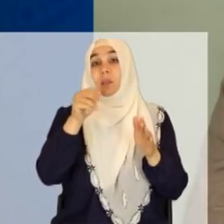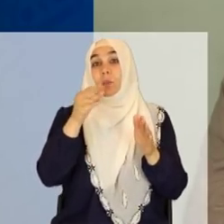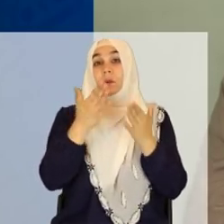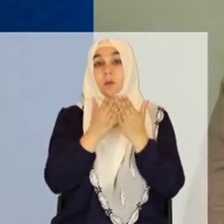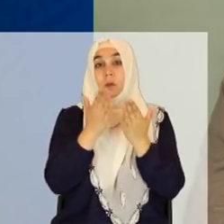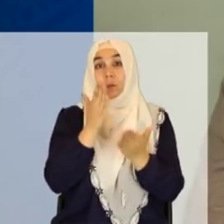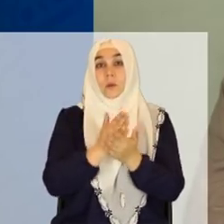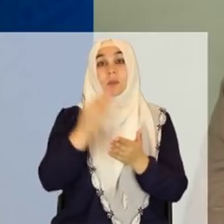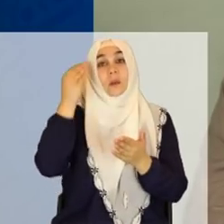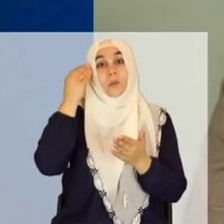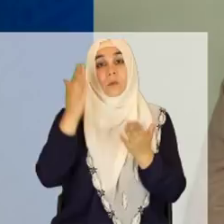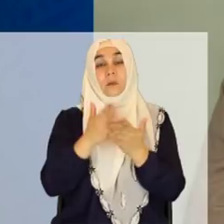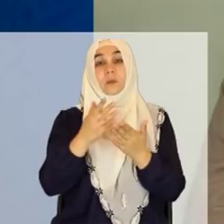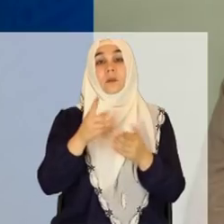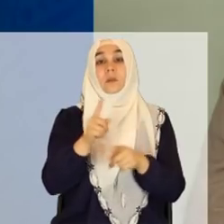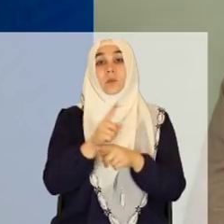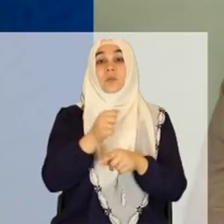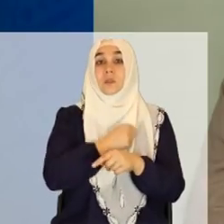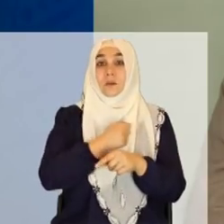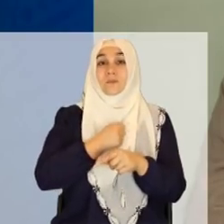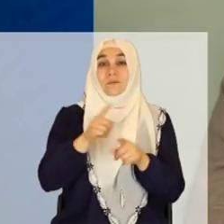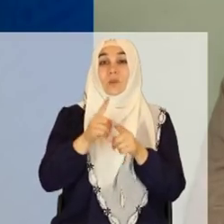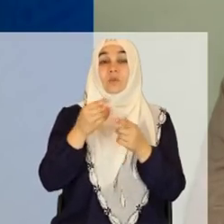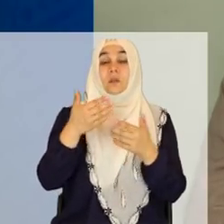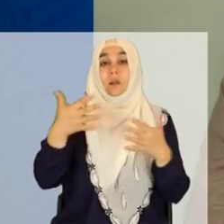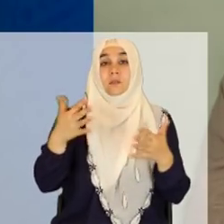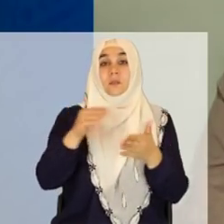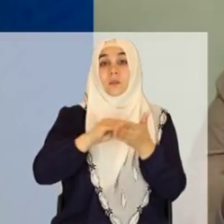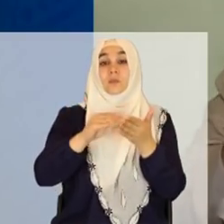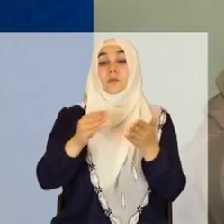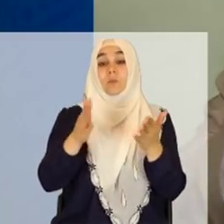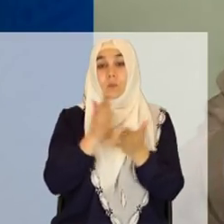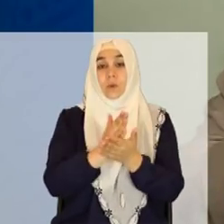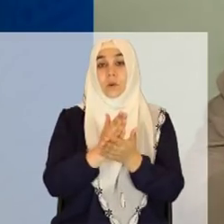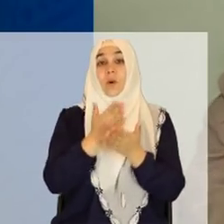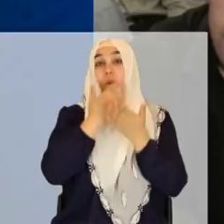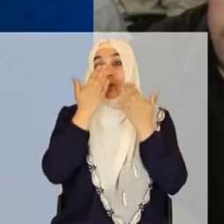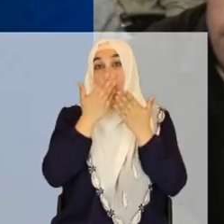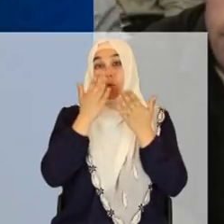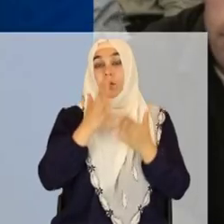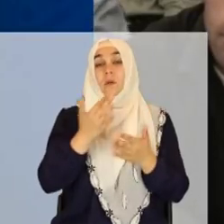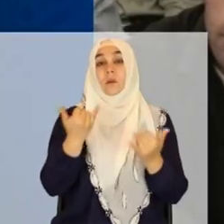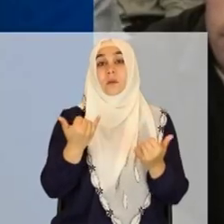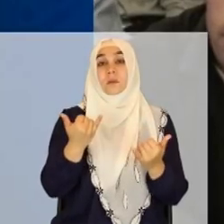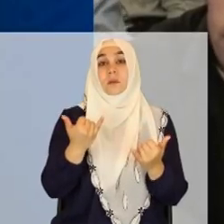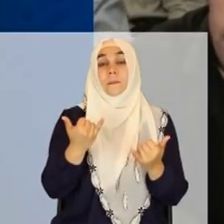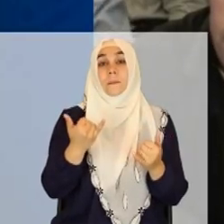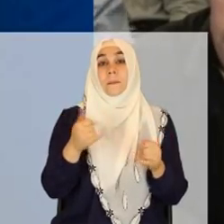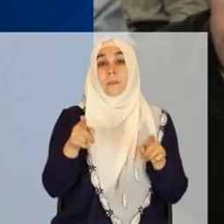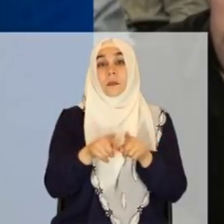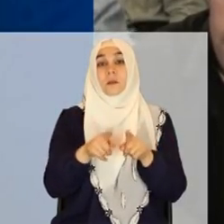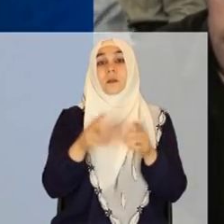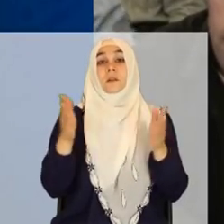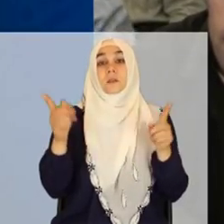kitabı, tababat boyunca ve dam salış boyunca kitap. Şunda okuyusular bu tahlili bilen. Lekin ben hazır bunga